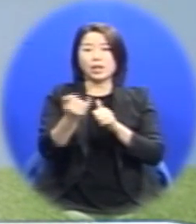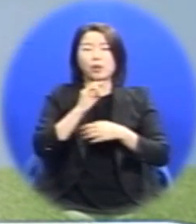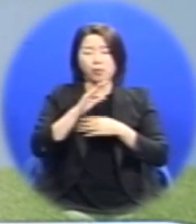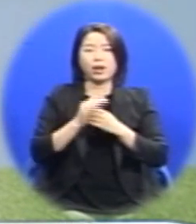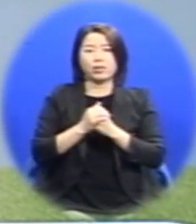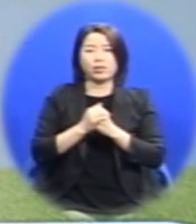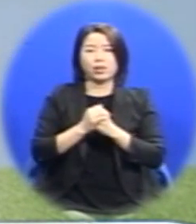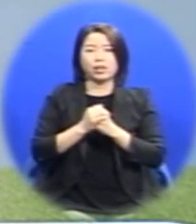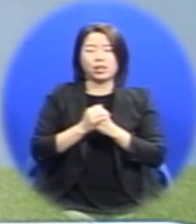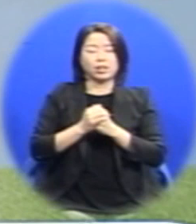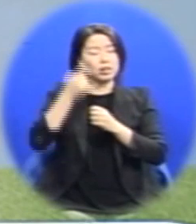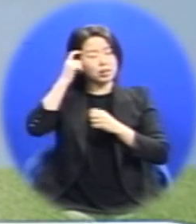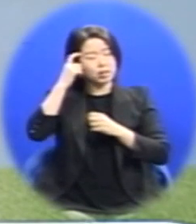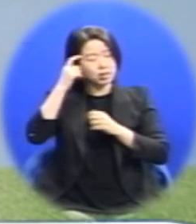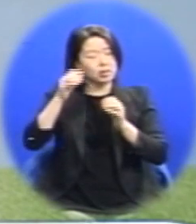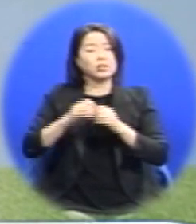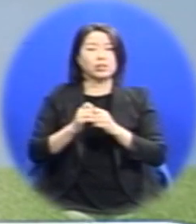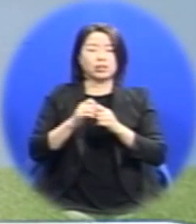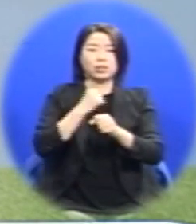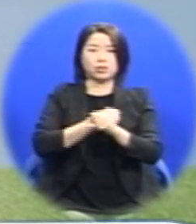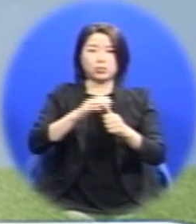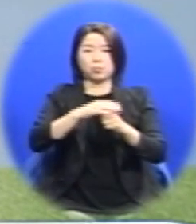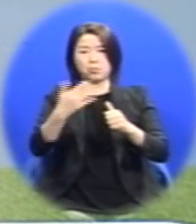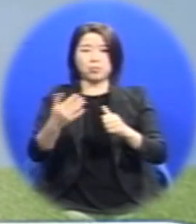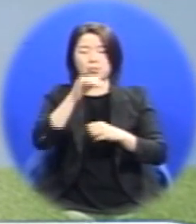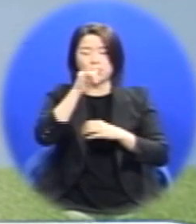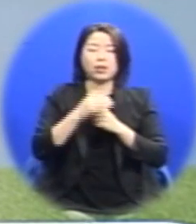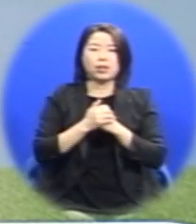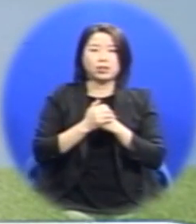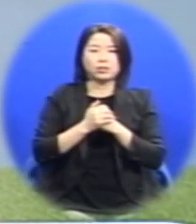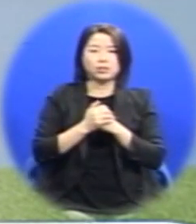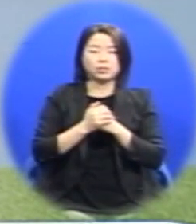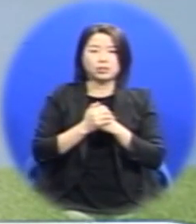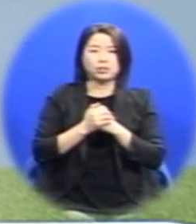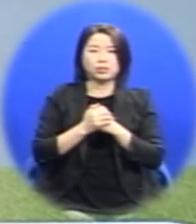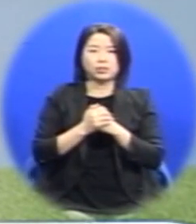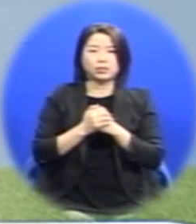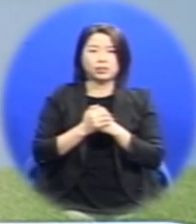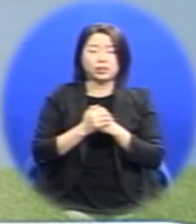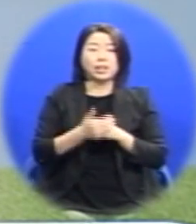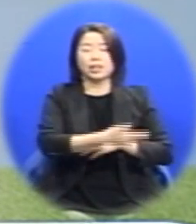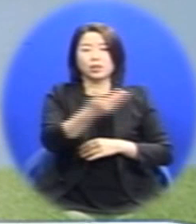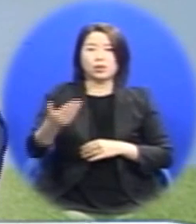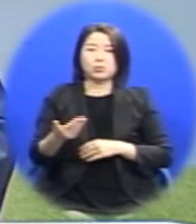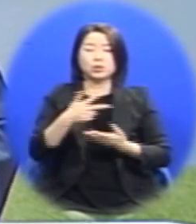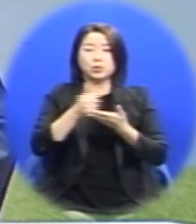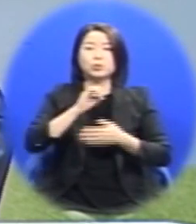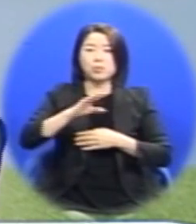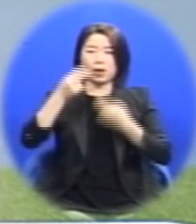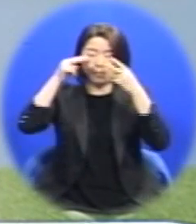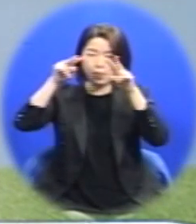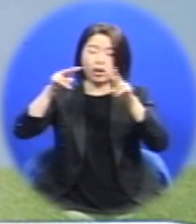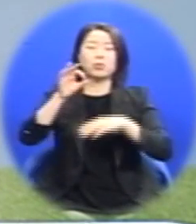얼떨이 생각하는 것에서 내가 비로소 벗어날 수가 있게 됐다. 여러분, 주님만